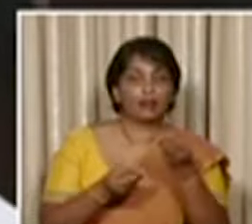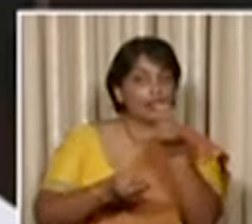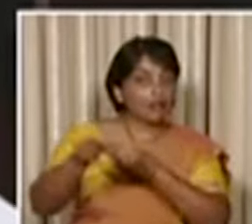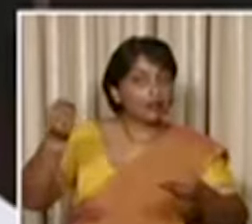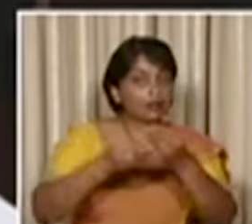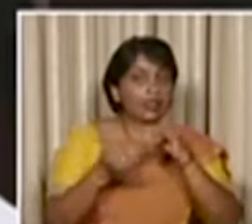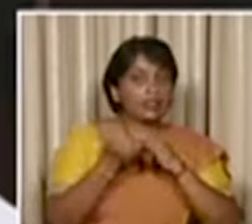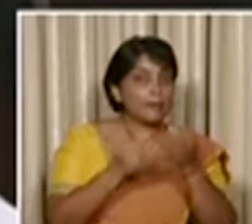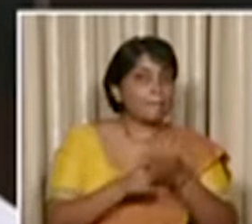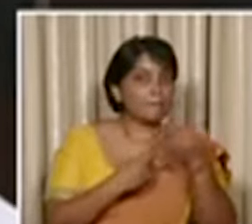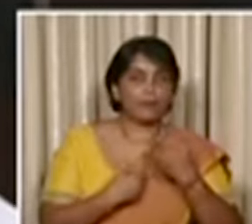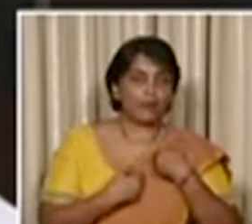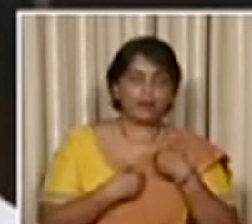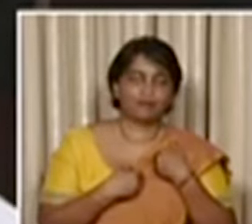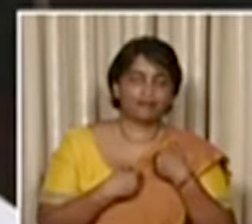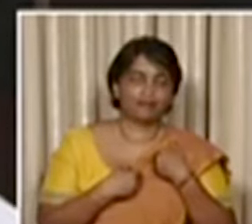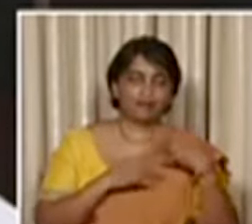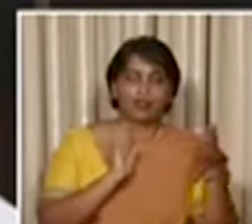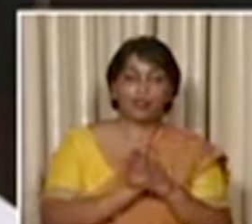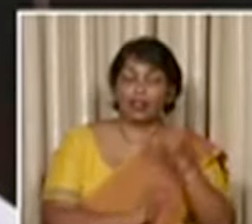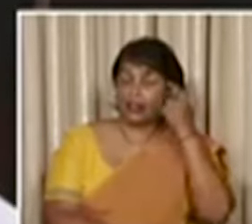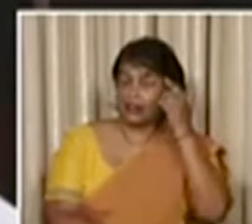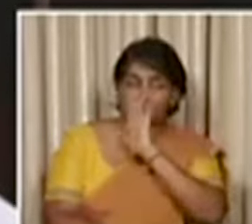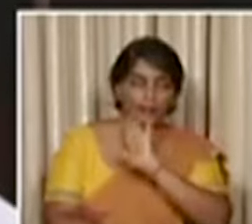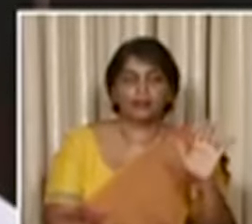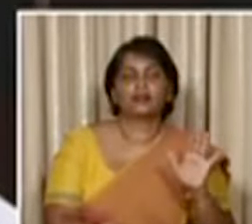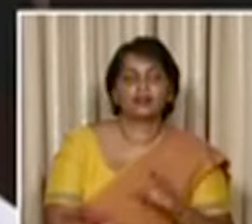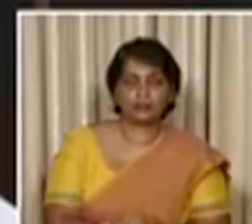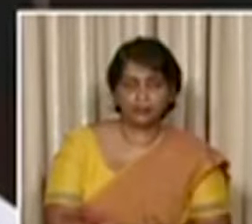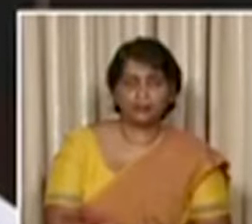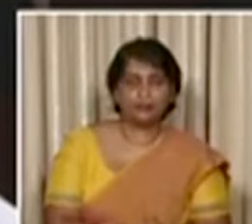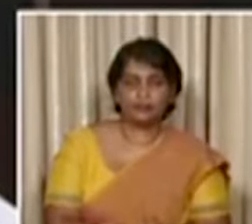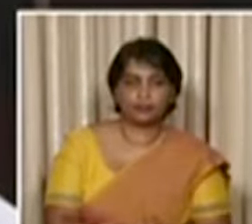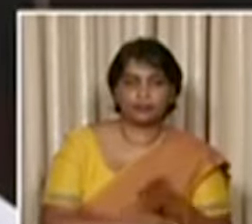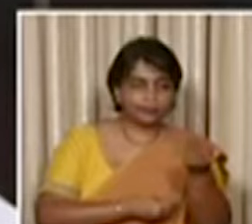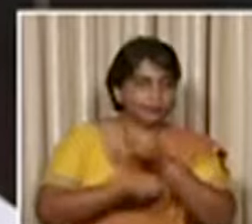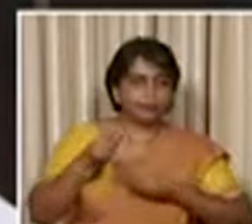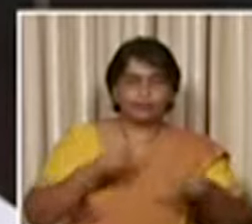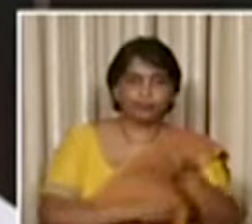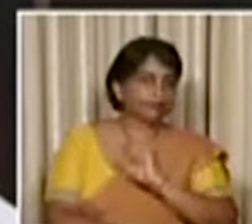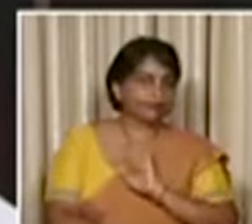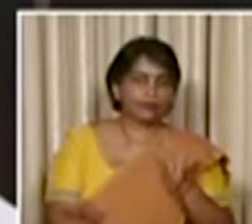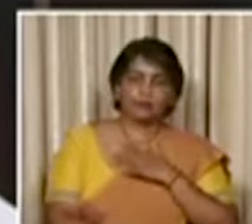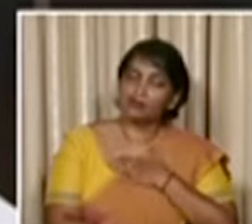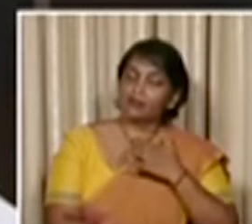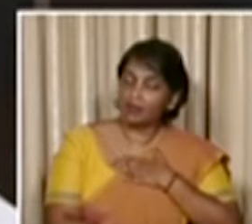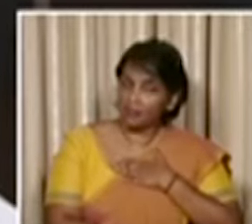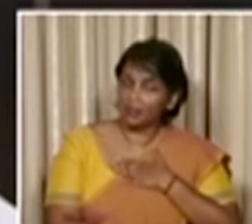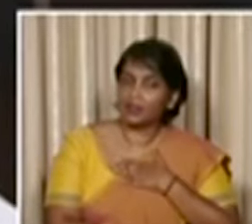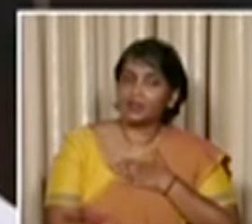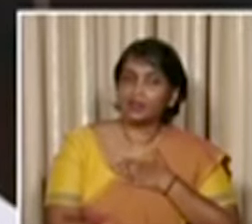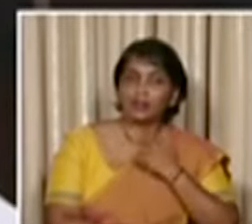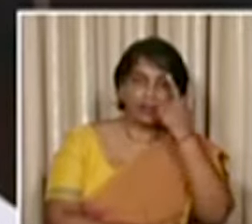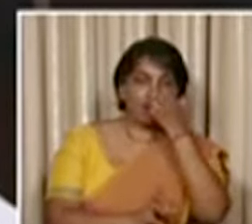සජිත් ප්‍රේමදාසක දාන්න එන්න එපා. ඒක ගැන හිතන්නත් එපා. නෝ ඩීල්. මගේ ඩීල් එක තියෙන්නේ